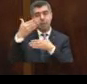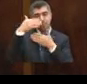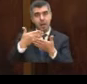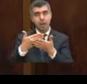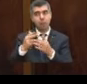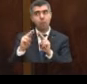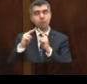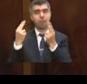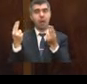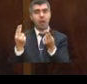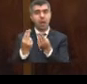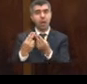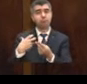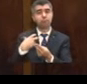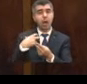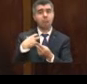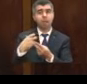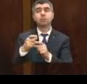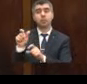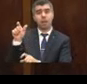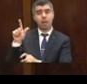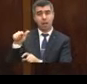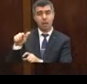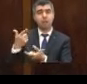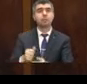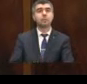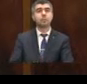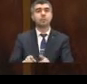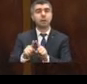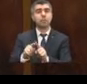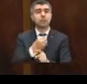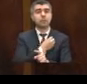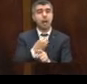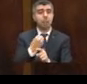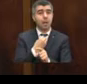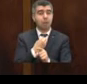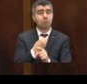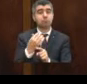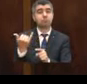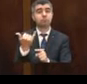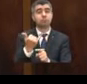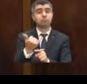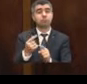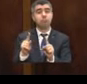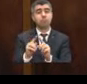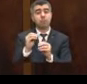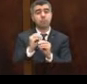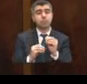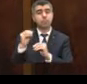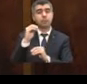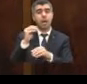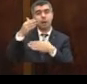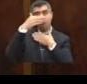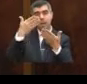أكثر منه غنى ولديها أنظمة صحية تتجاوز بكثير الإمكانات التي توفر عليها